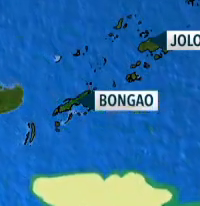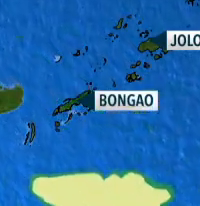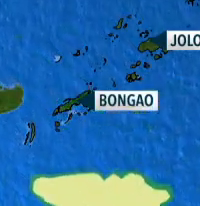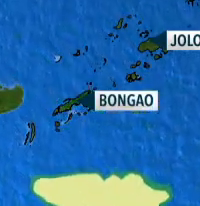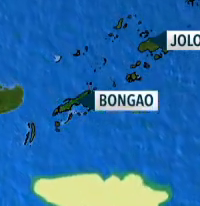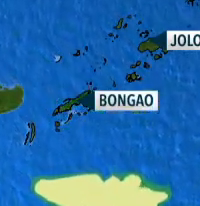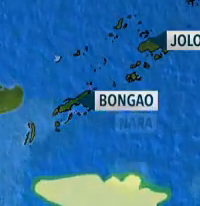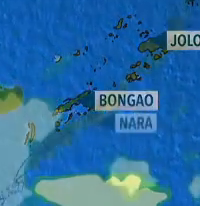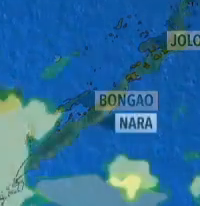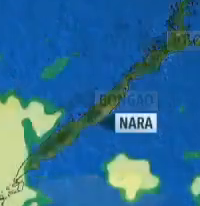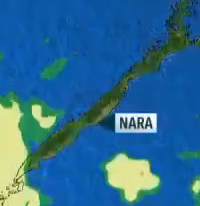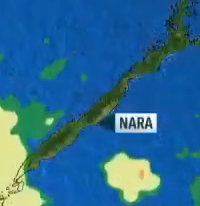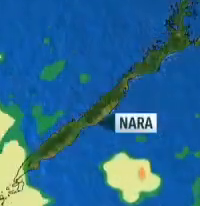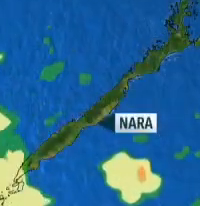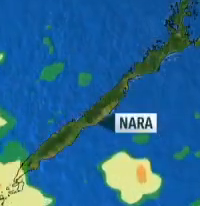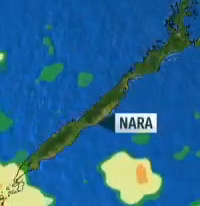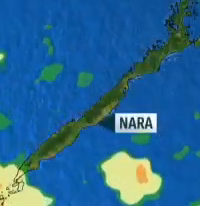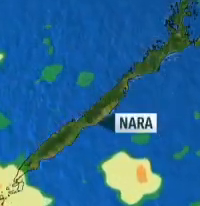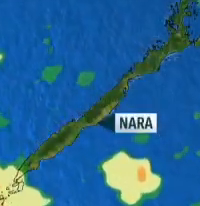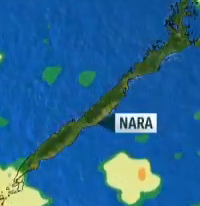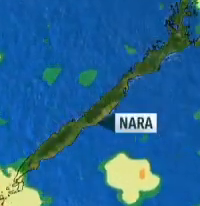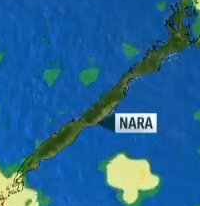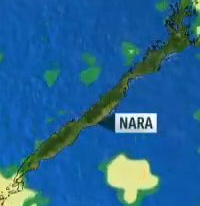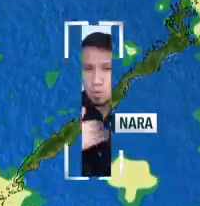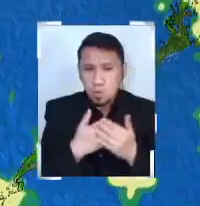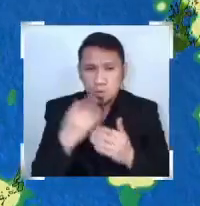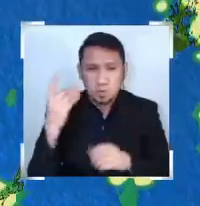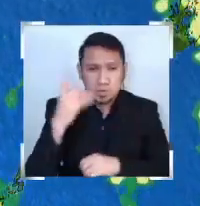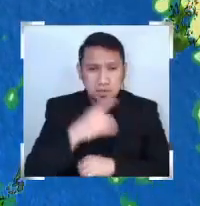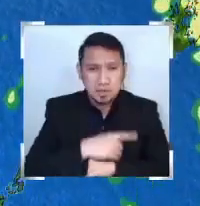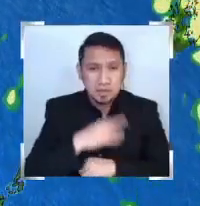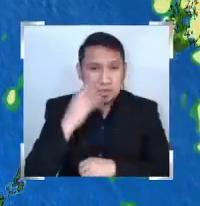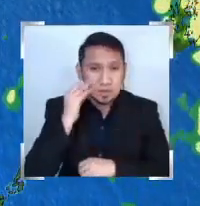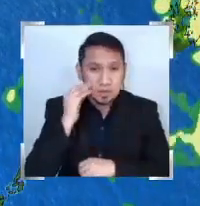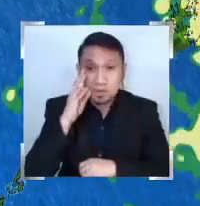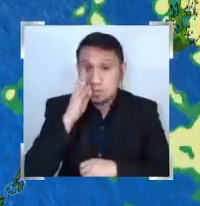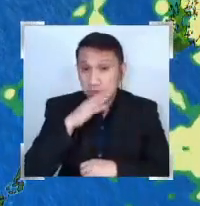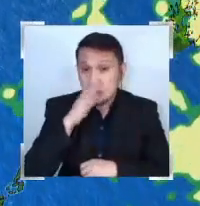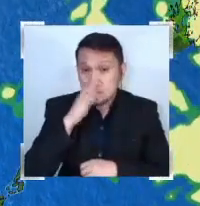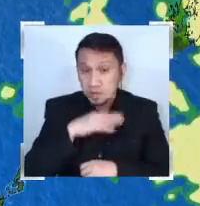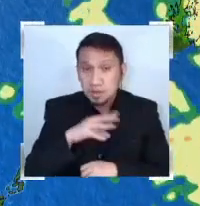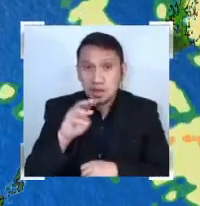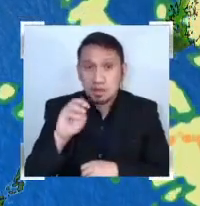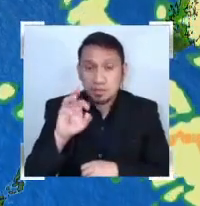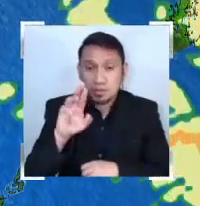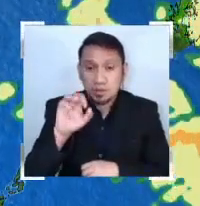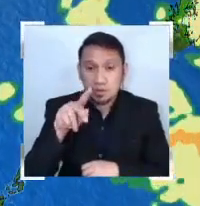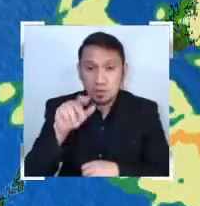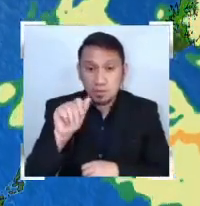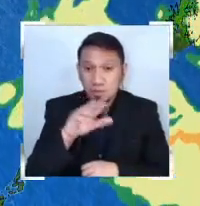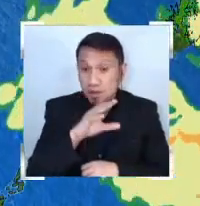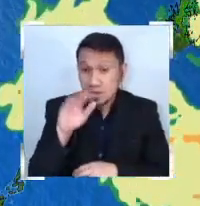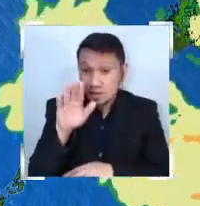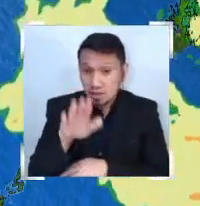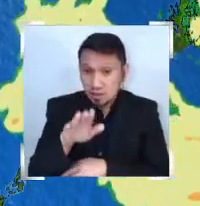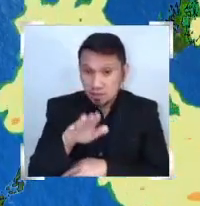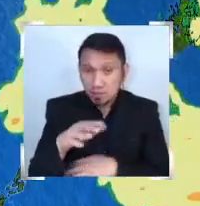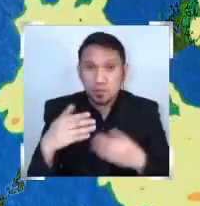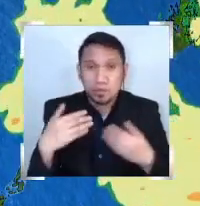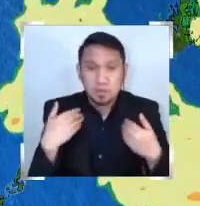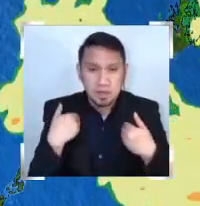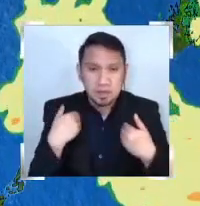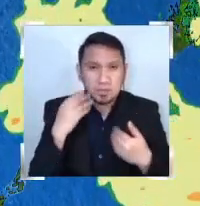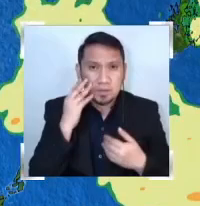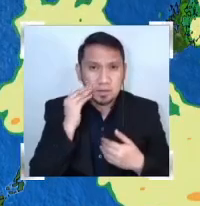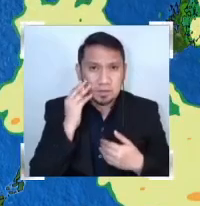at landslide. Halos buong araw ding uulanin ang rehiyon ng Bicol at Mimaropa. At pagdating naman ng hapon, may mga thunderstorms ka